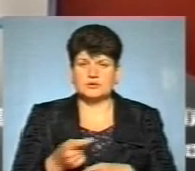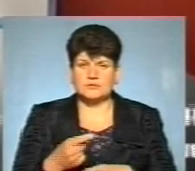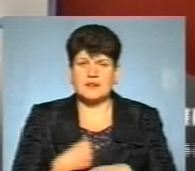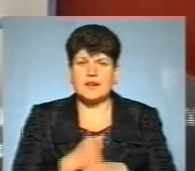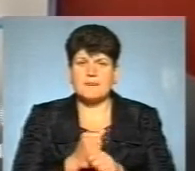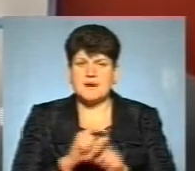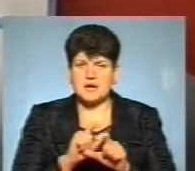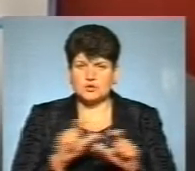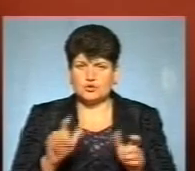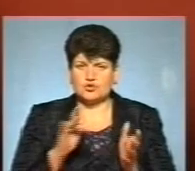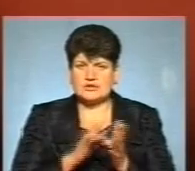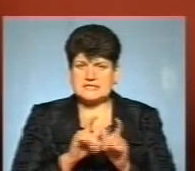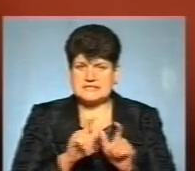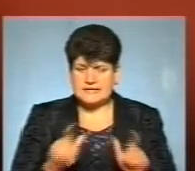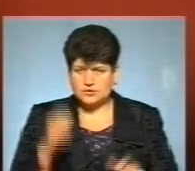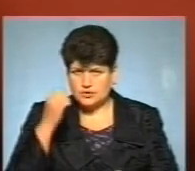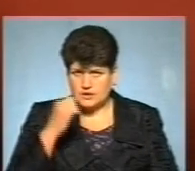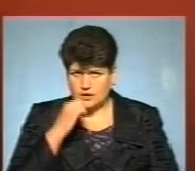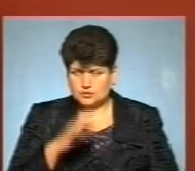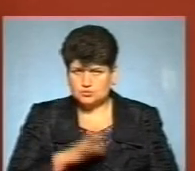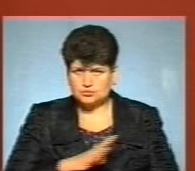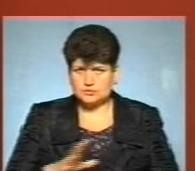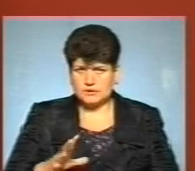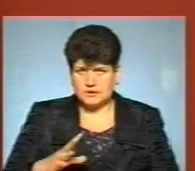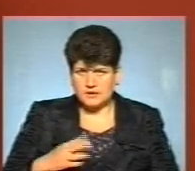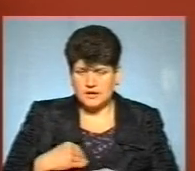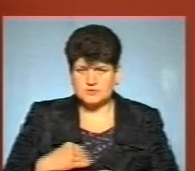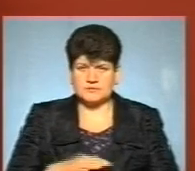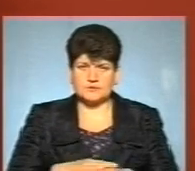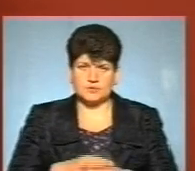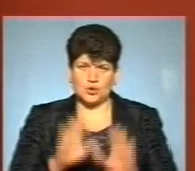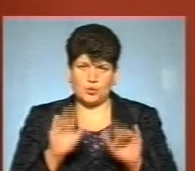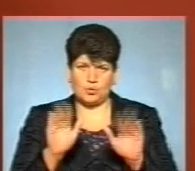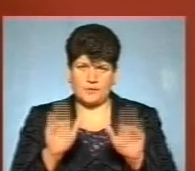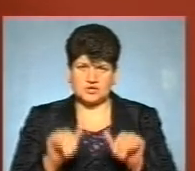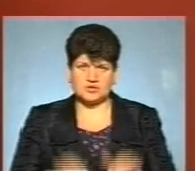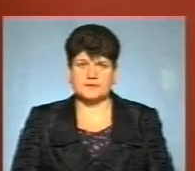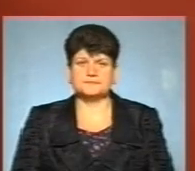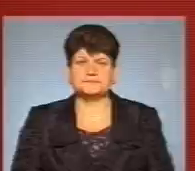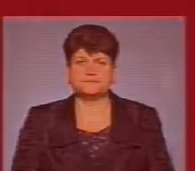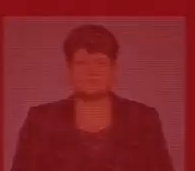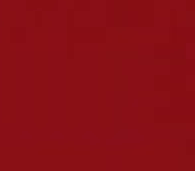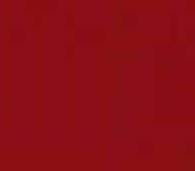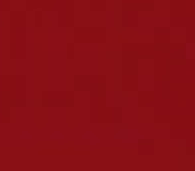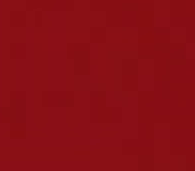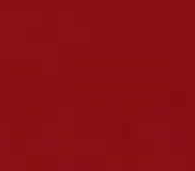лабораторного центру. Я вам дякую, що були з нами. Зустрінемося, як завжди, на Суспільному. До побачення.